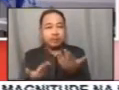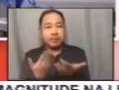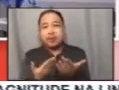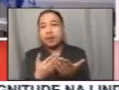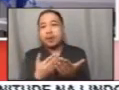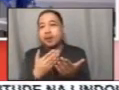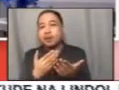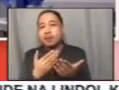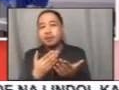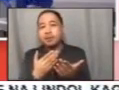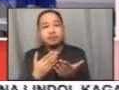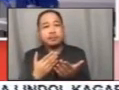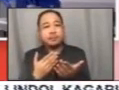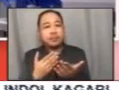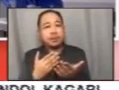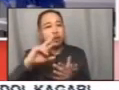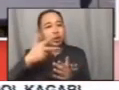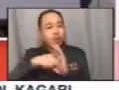negotiations